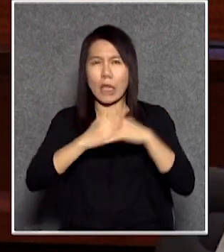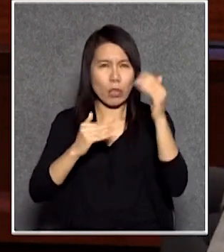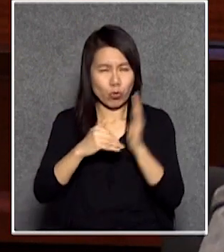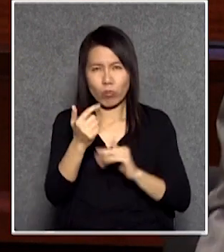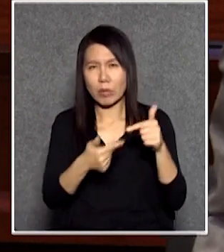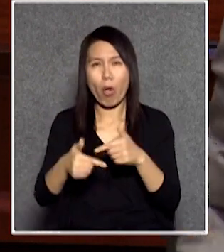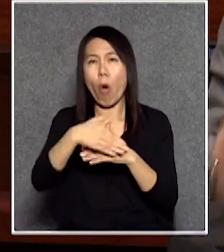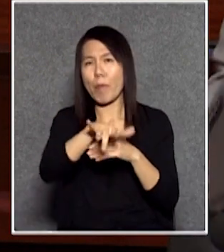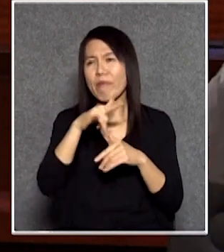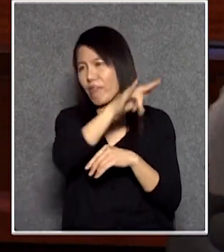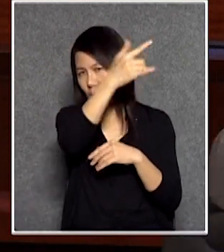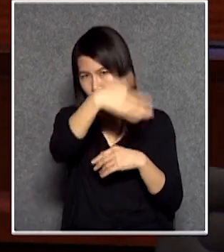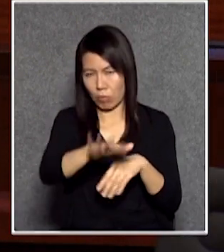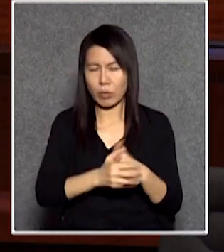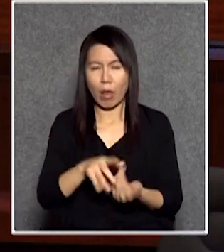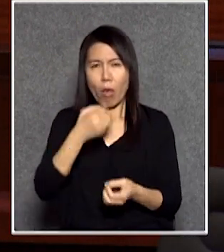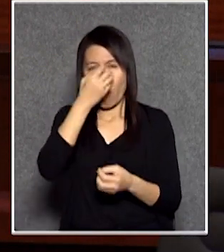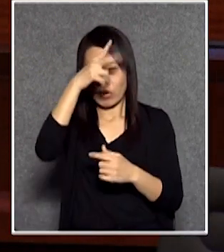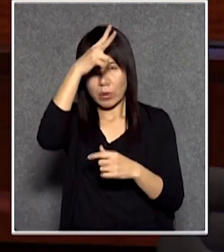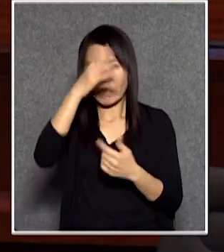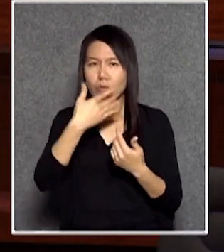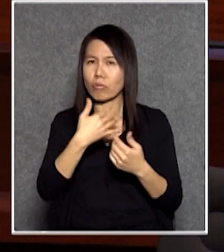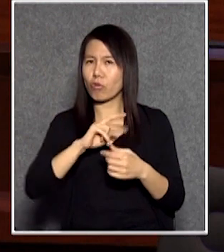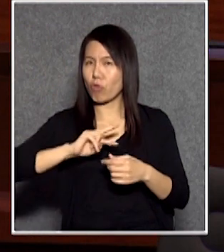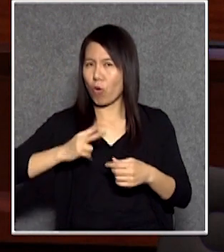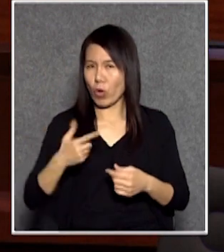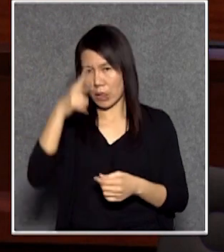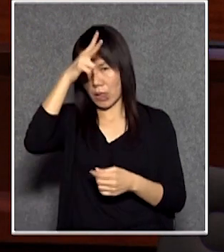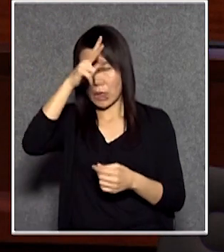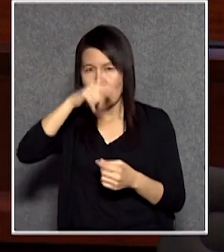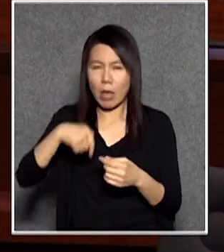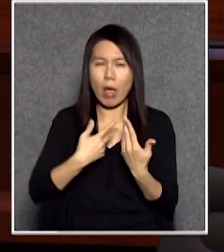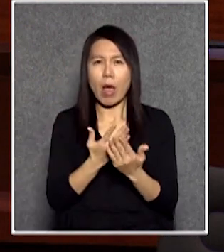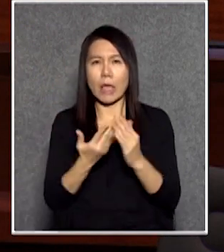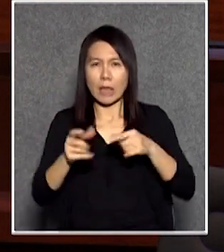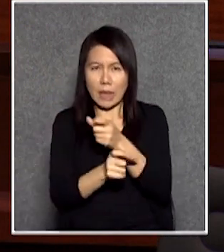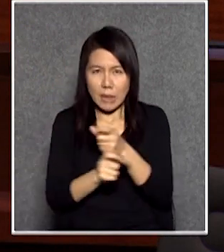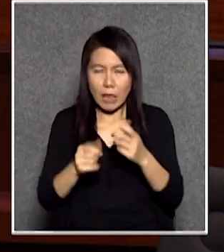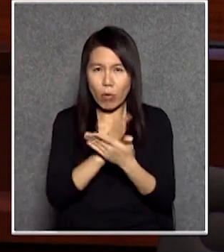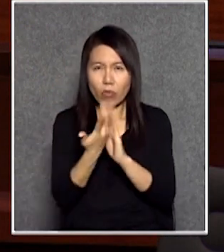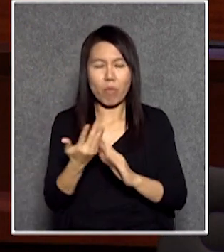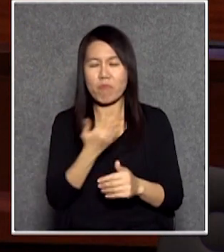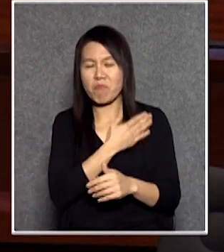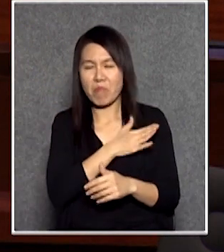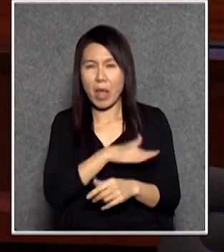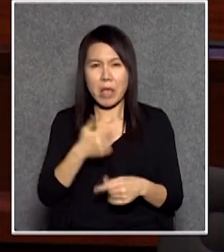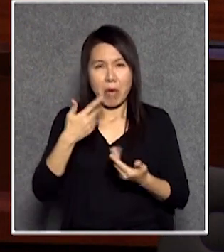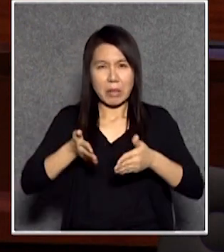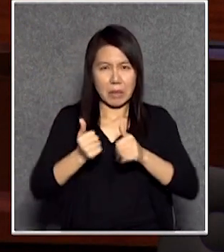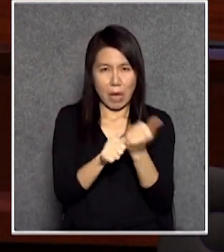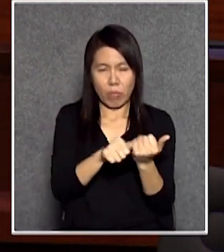外流。特區政府拒不改變政治制度和經濟結構，以為單單依靠成立一個新的決策